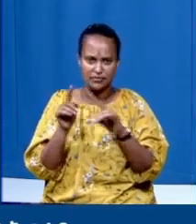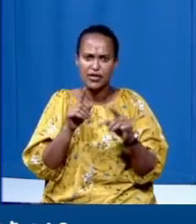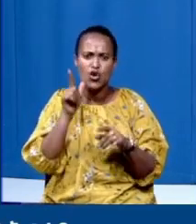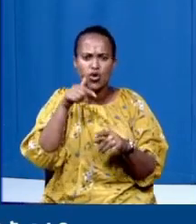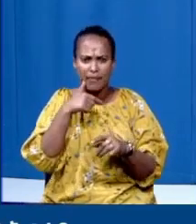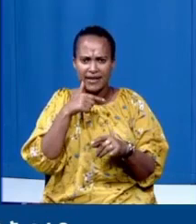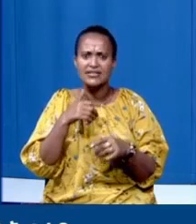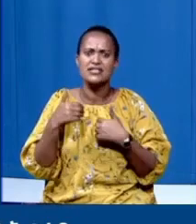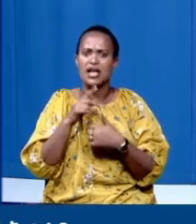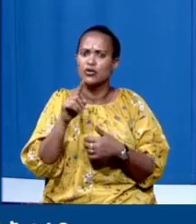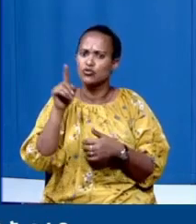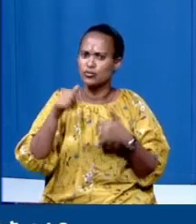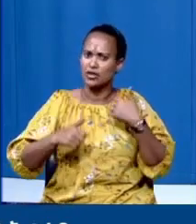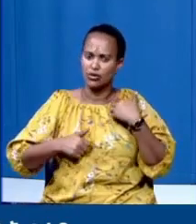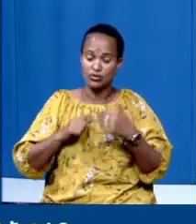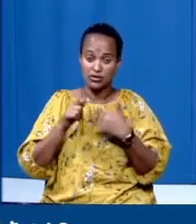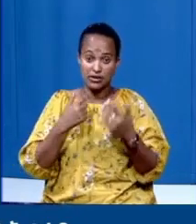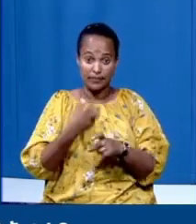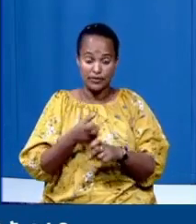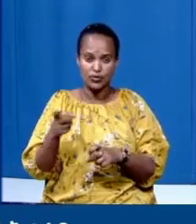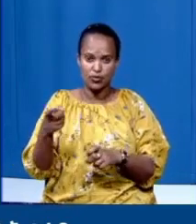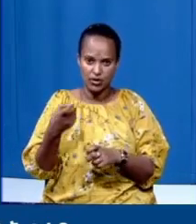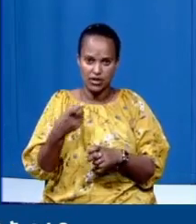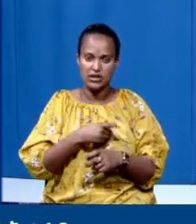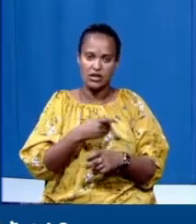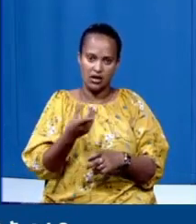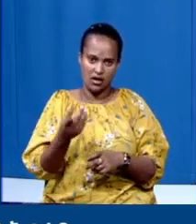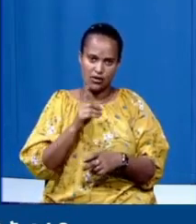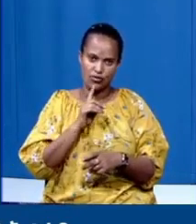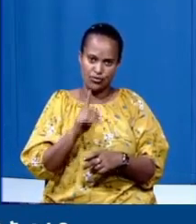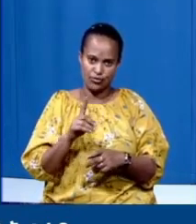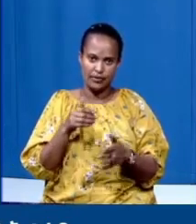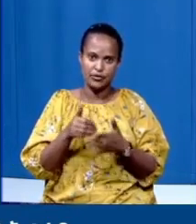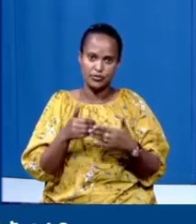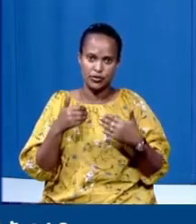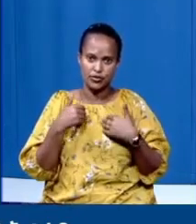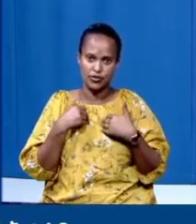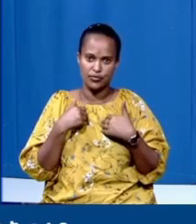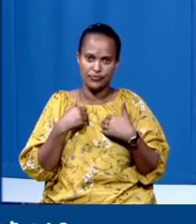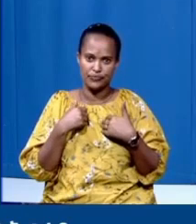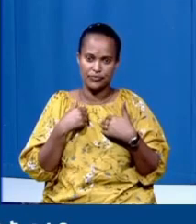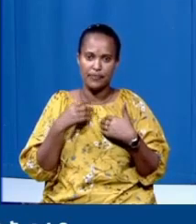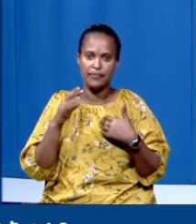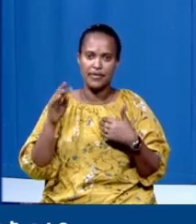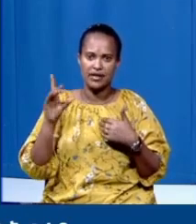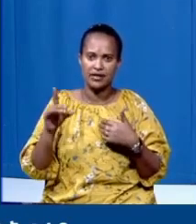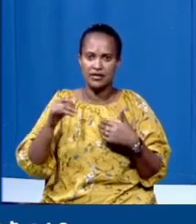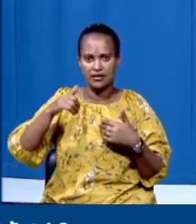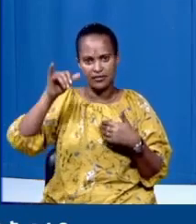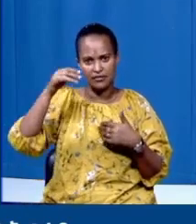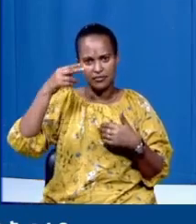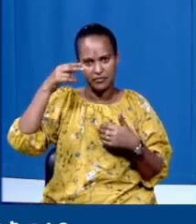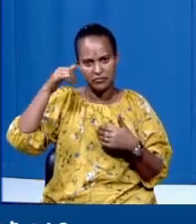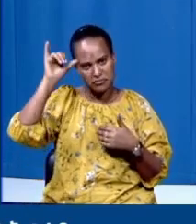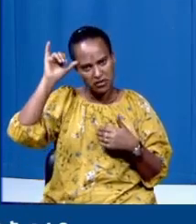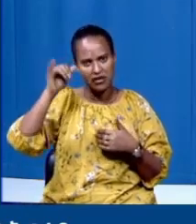ነውራማት እንስሳታት እዮም ቶም ሰራዊት ስለዚ ከቢድ ዝኾነ ክሳራ እዮም ኣብሲሖም ዘለዉ ካብ ምራኽ ላዕሚ ብዕራይ ብምሉእን እውን